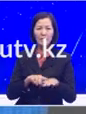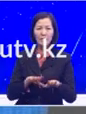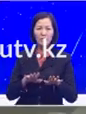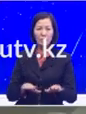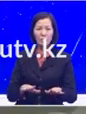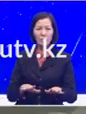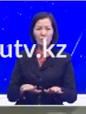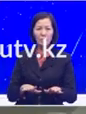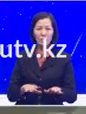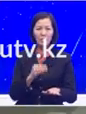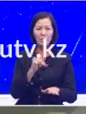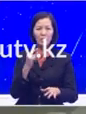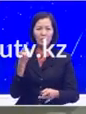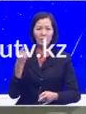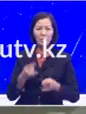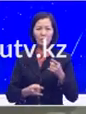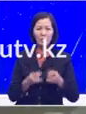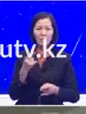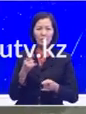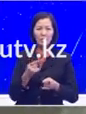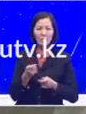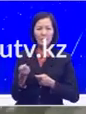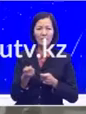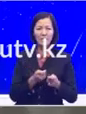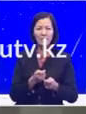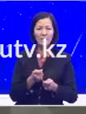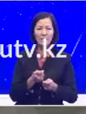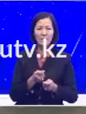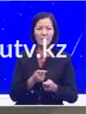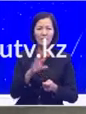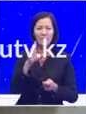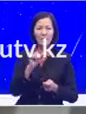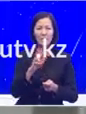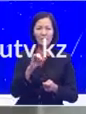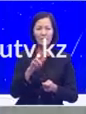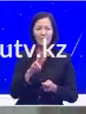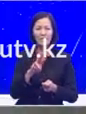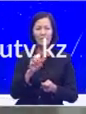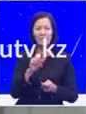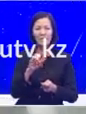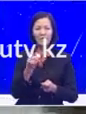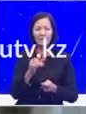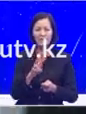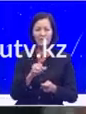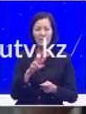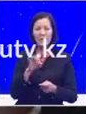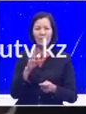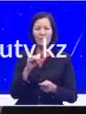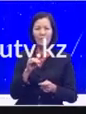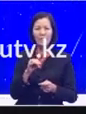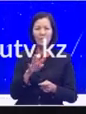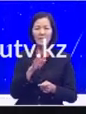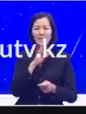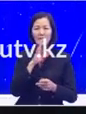иегері Жетісу телеарнасының редакторы Сәния Байтарова және арнайы репортаж хабары. Байқауға